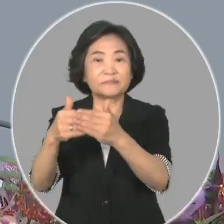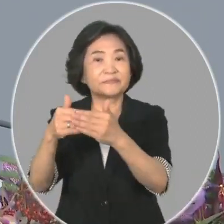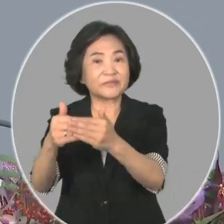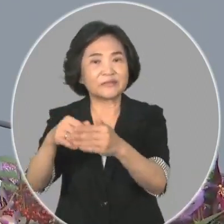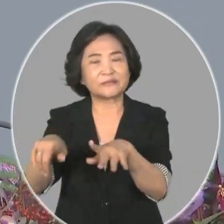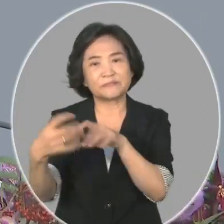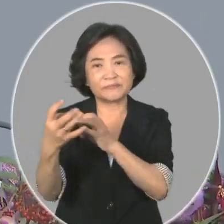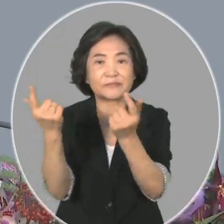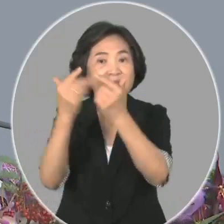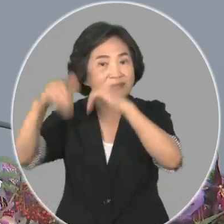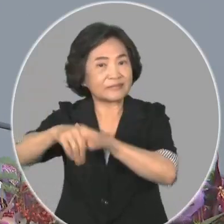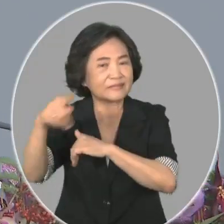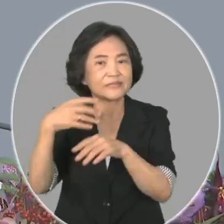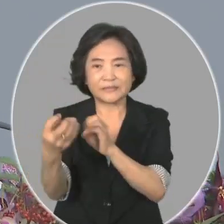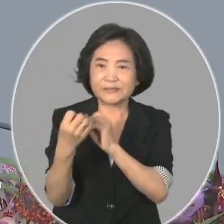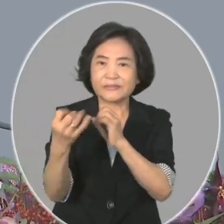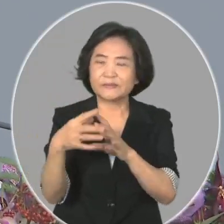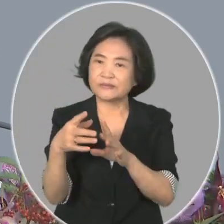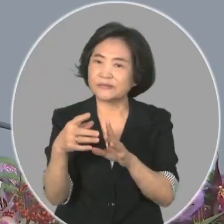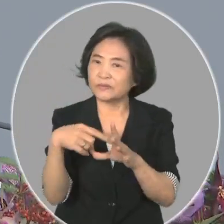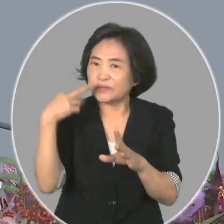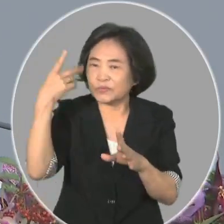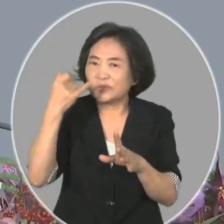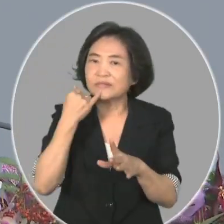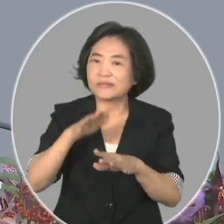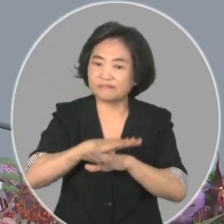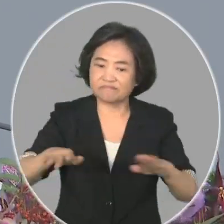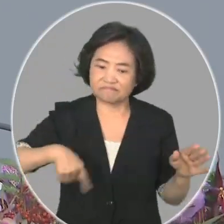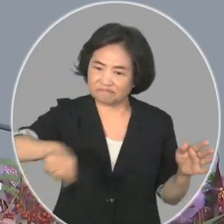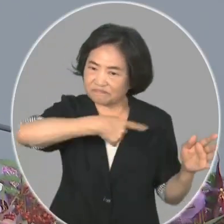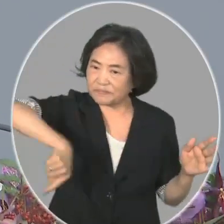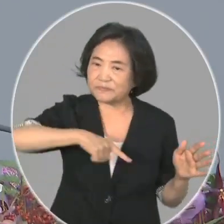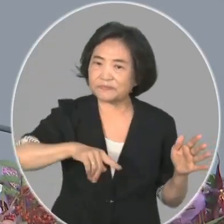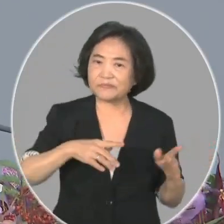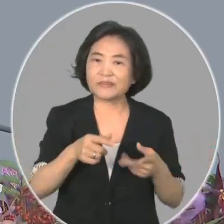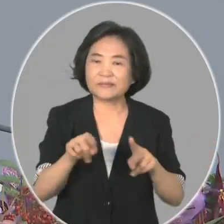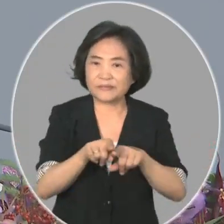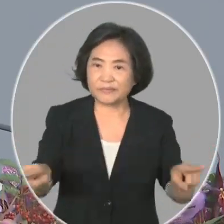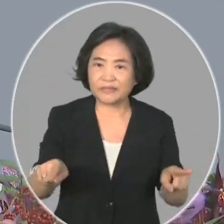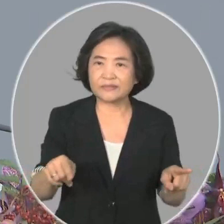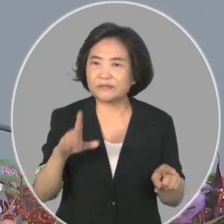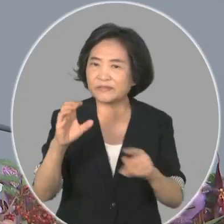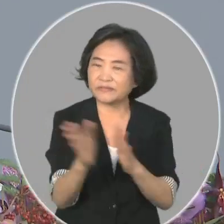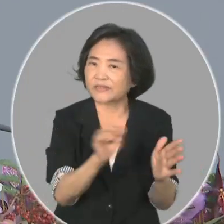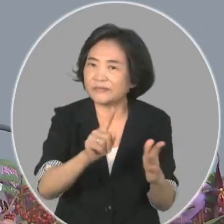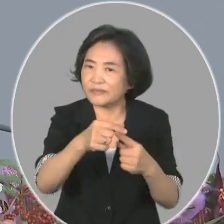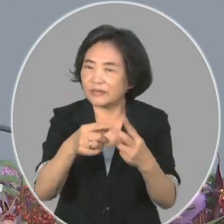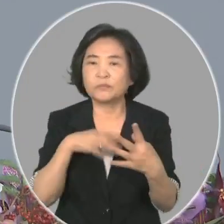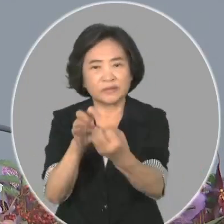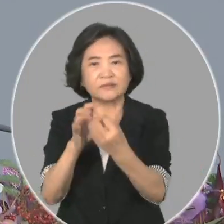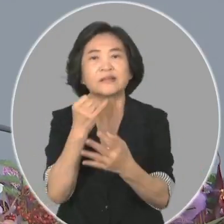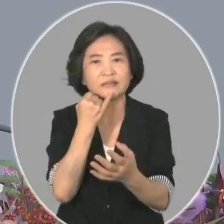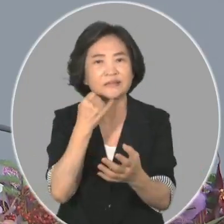局寻求双方可以接受维持台海和平稳定的方法，这是我们